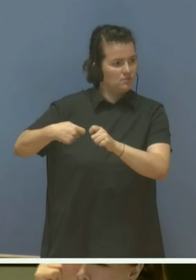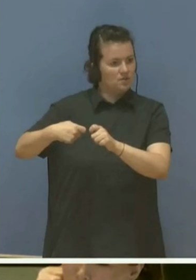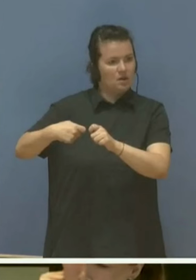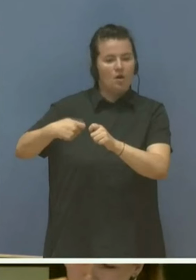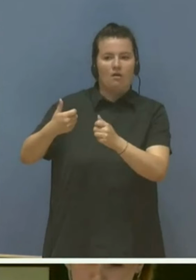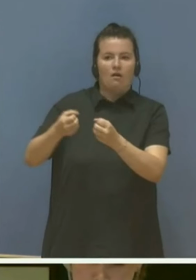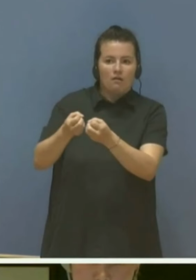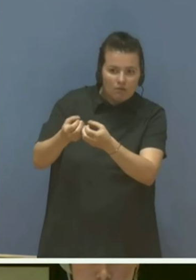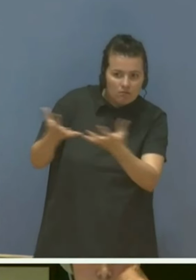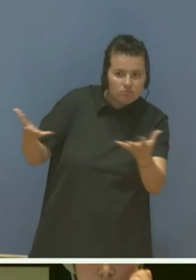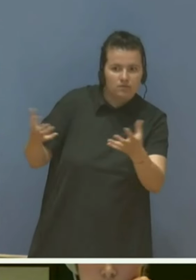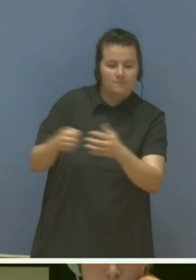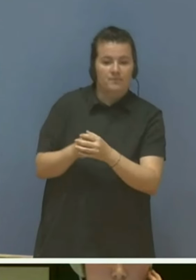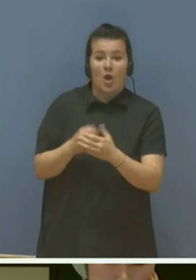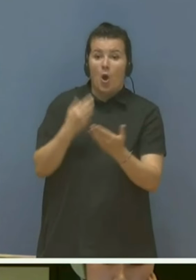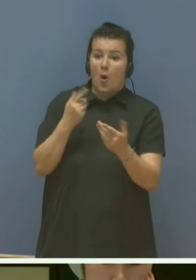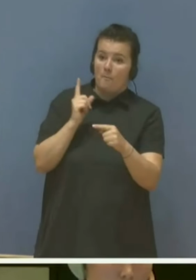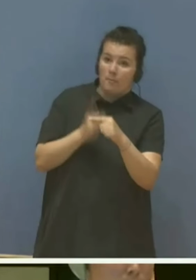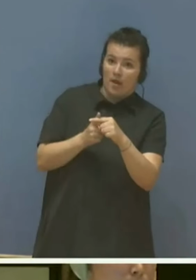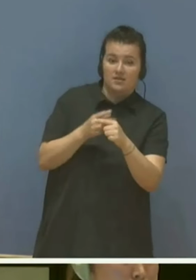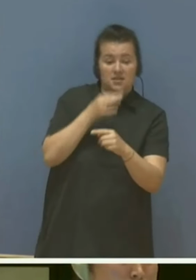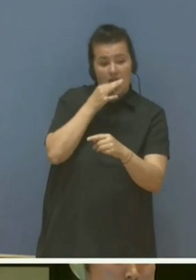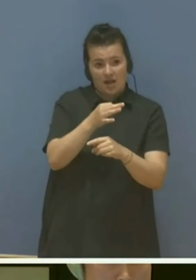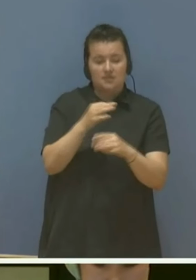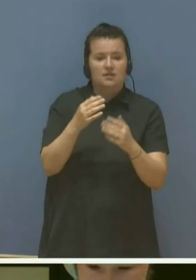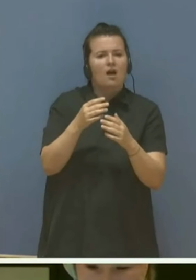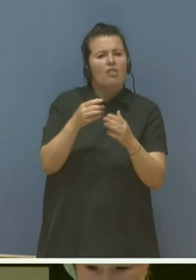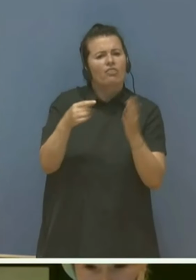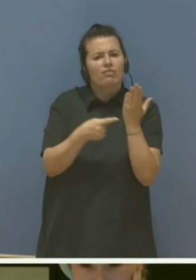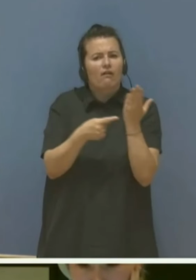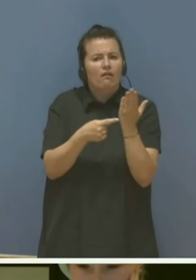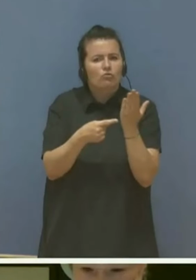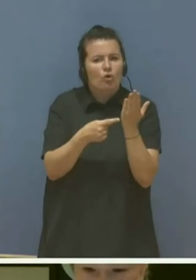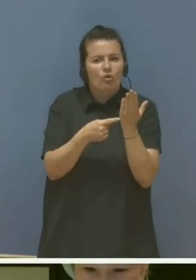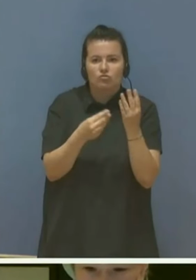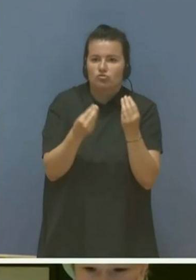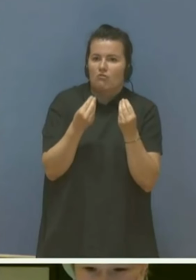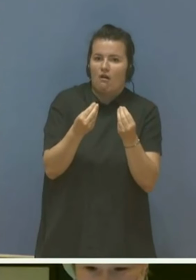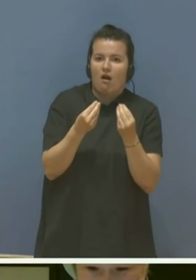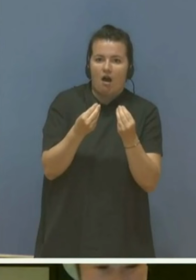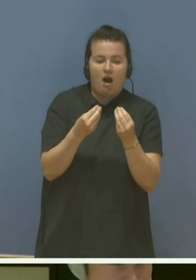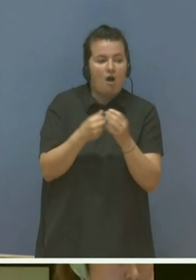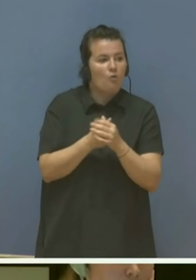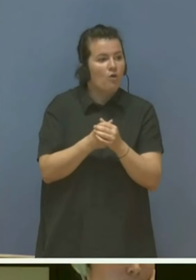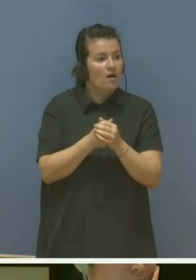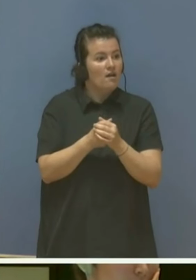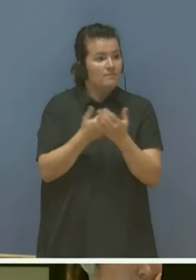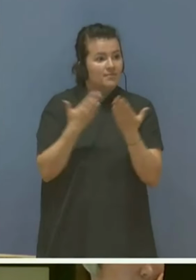контексте их возможных ограничений исключительно традиционными формами? Благодарю за время.